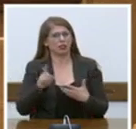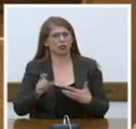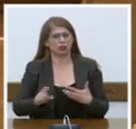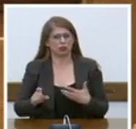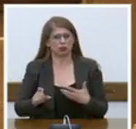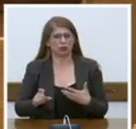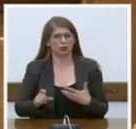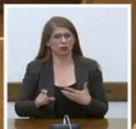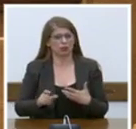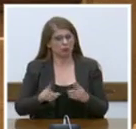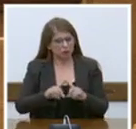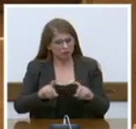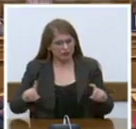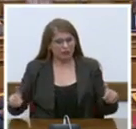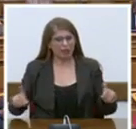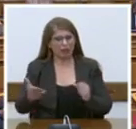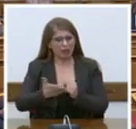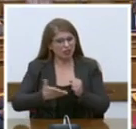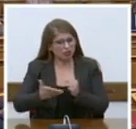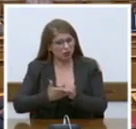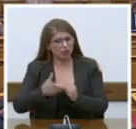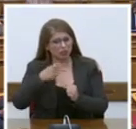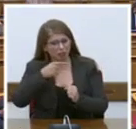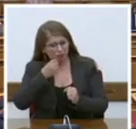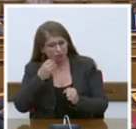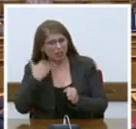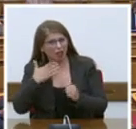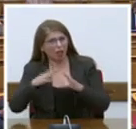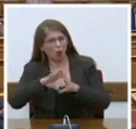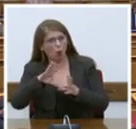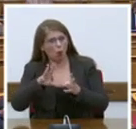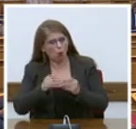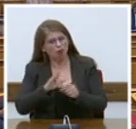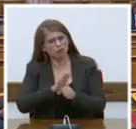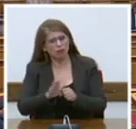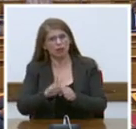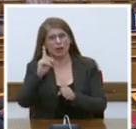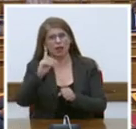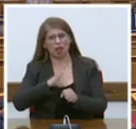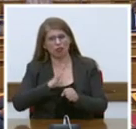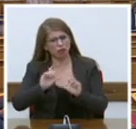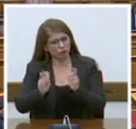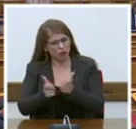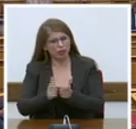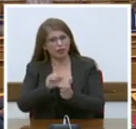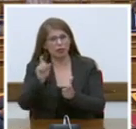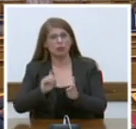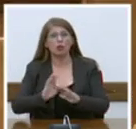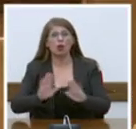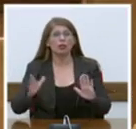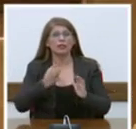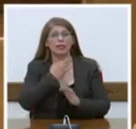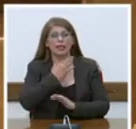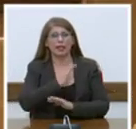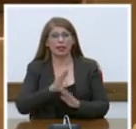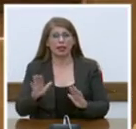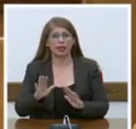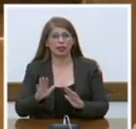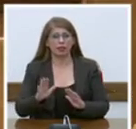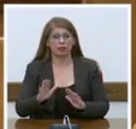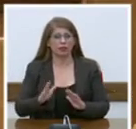πρωτογενούς παραγωγής, όσα επαρκούν για να ζήσει ένας άνθρωπος και μια οικογένεια χωρίς να έχει ανάγκη να καταφύγει